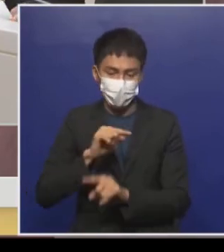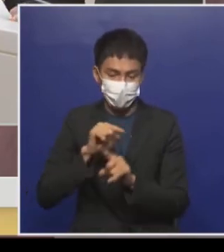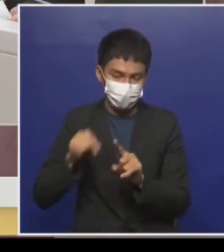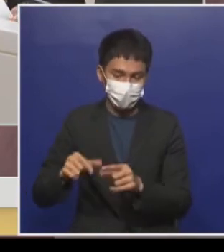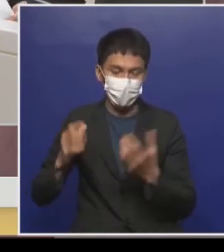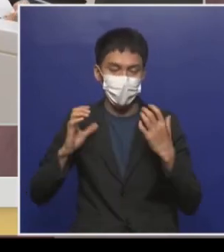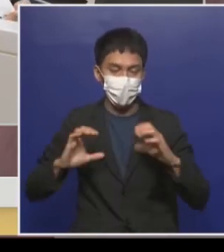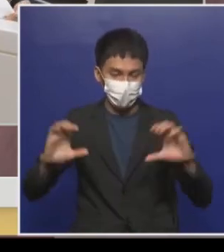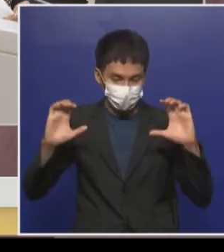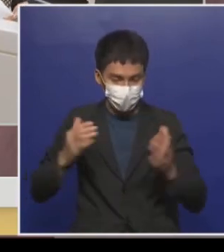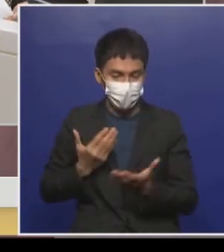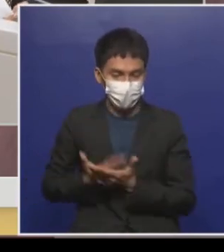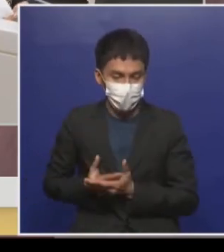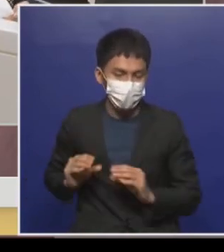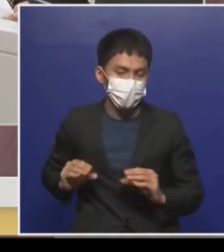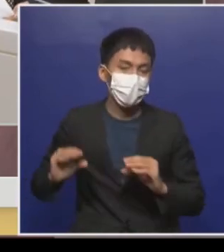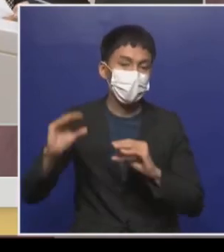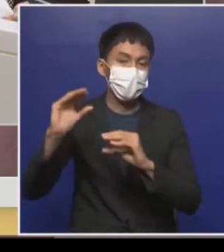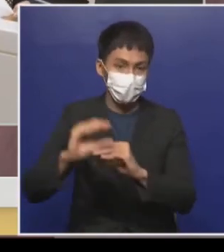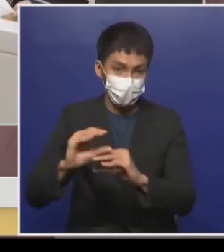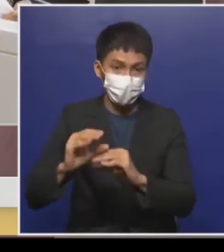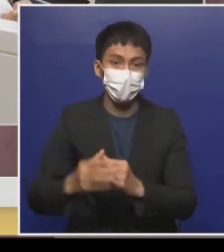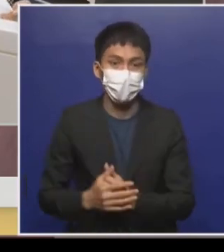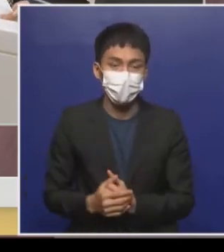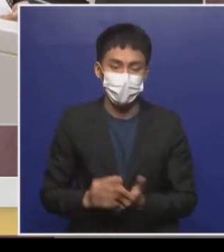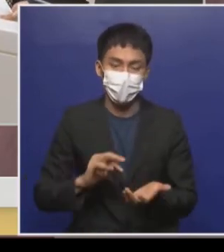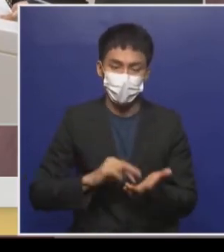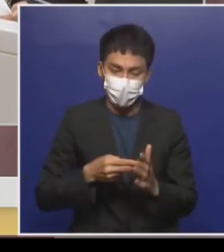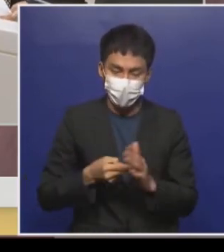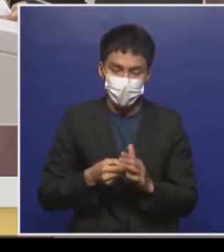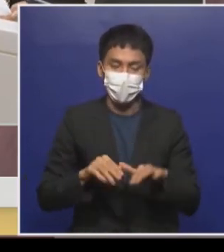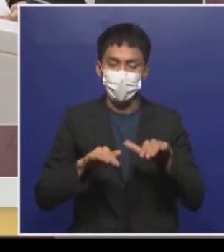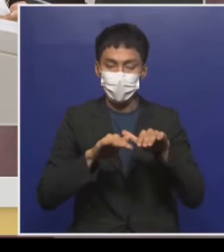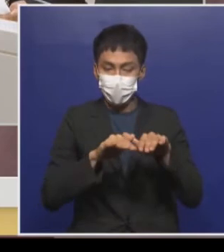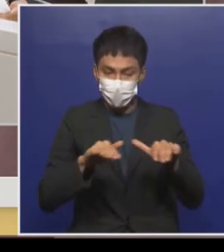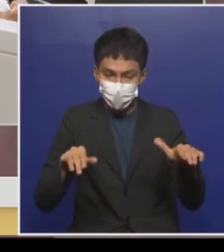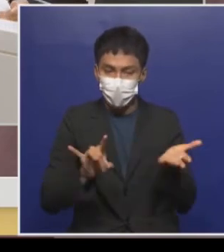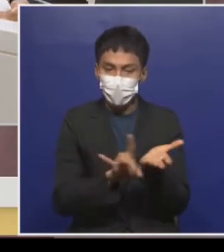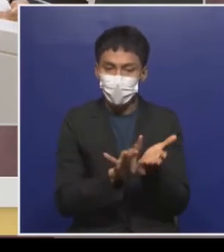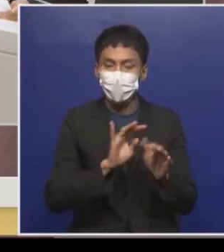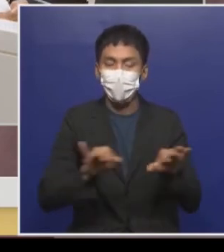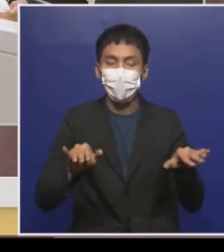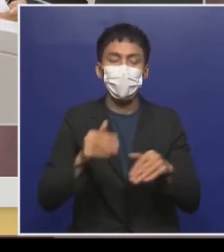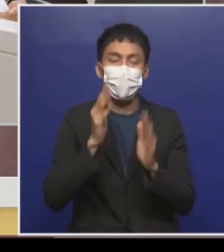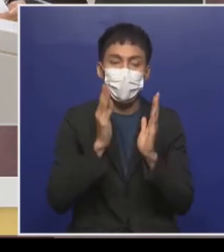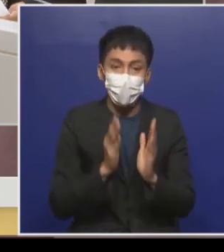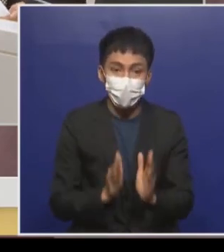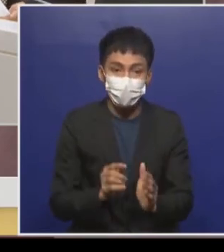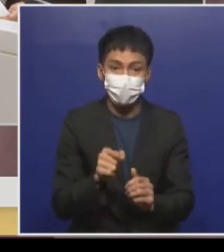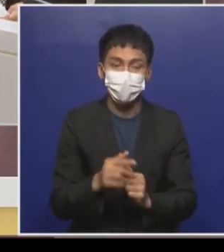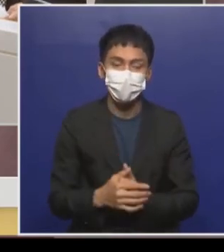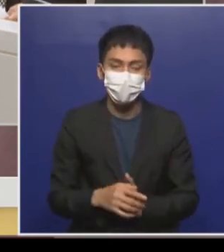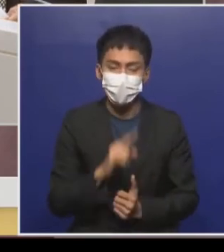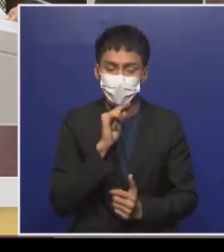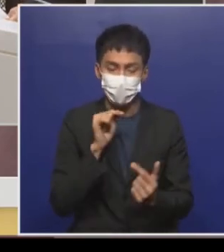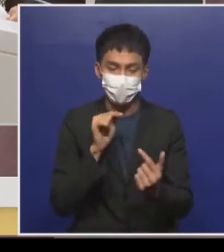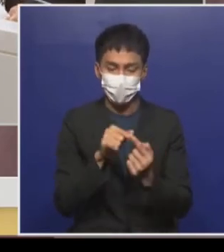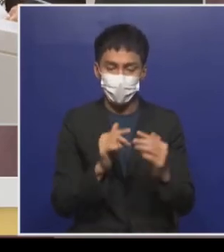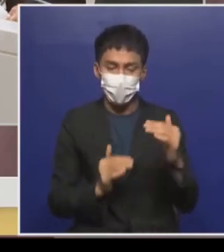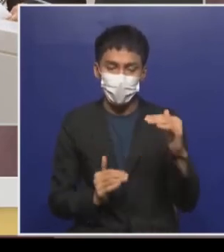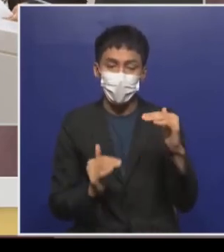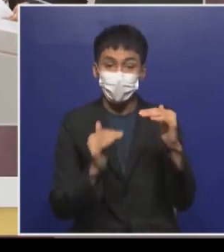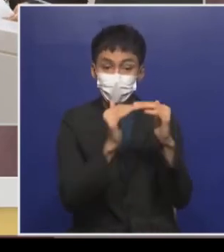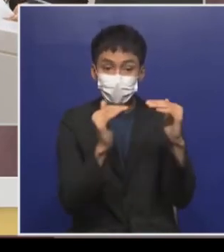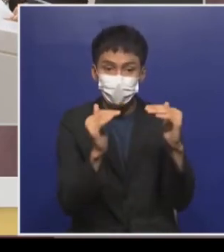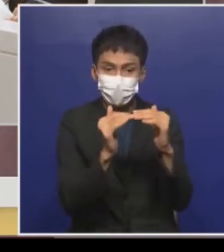ตองออกดูแลเพื่อพัฒนาคุภาพของประชาก่อนขประเทศยไม่นบถงกองทุนคามเสมอภาคตงกศึษา